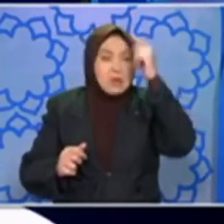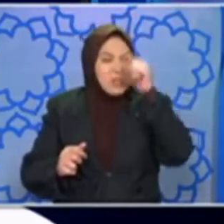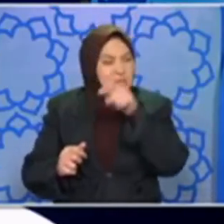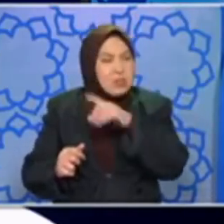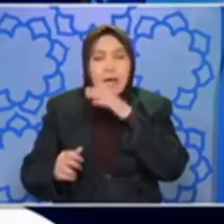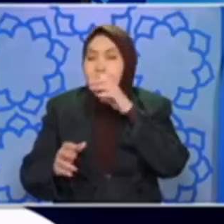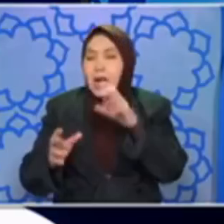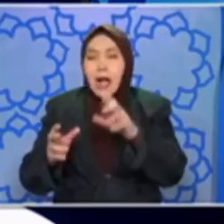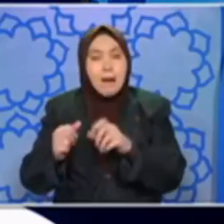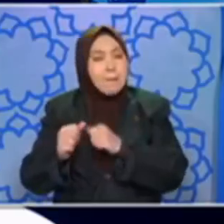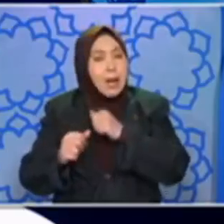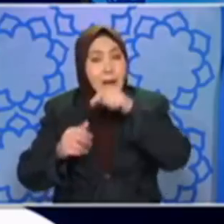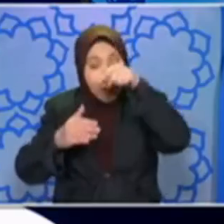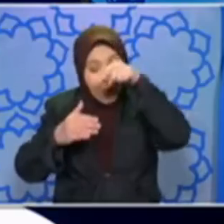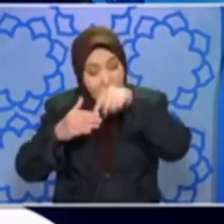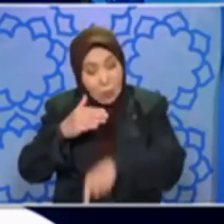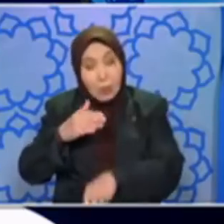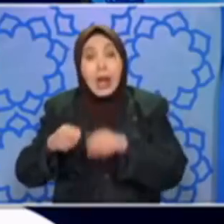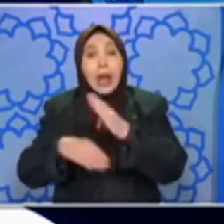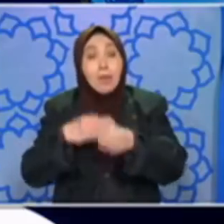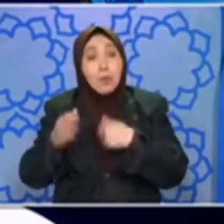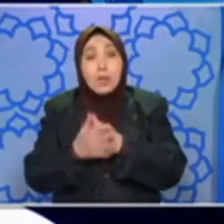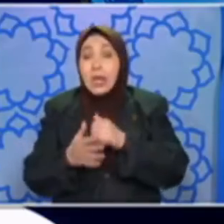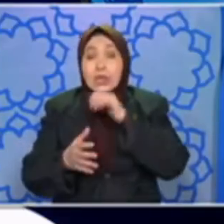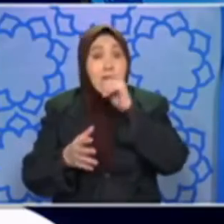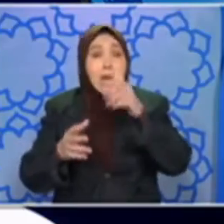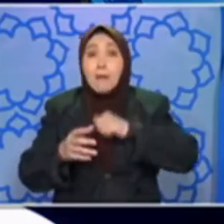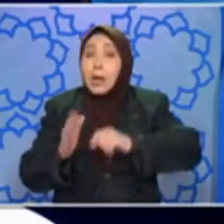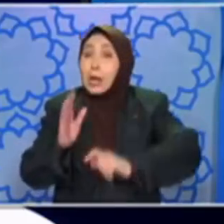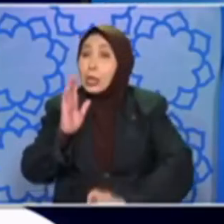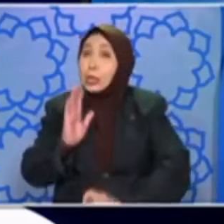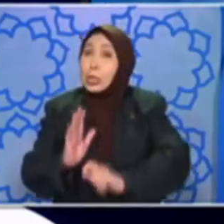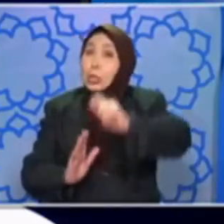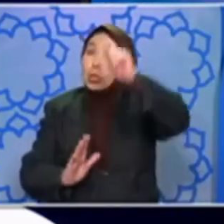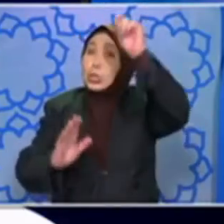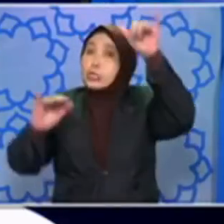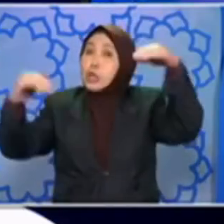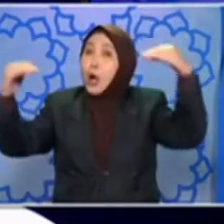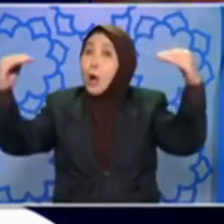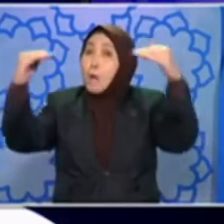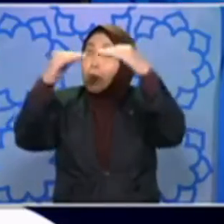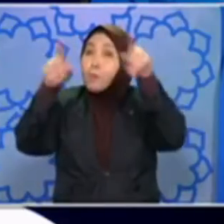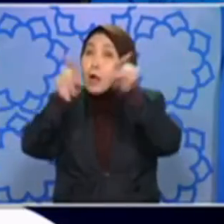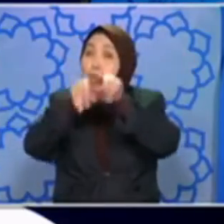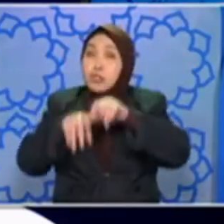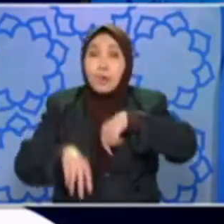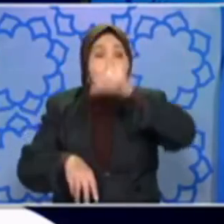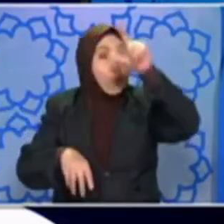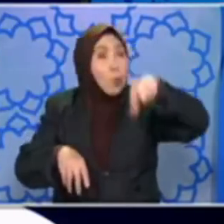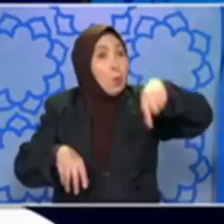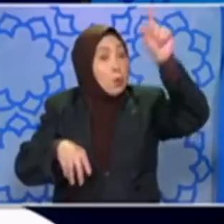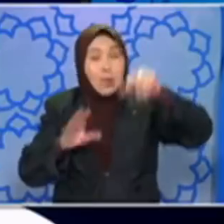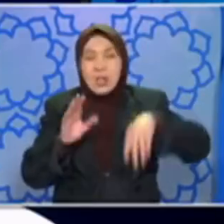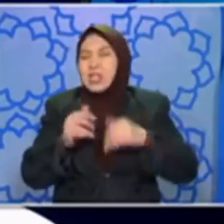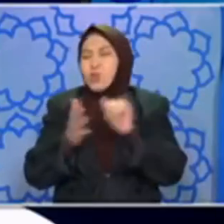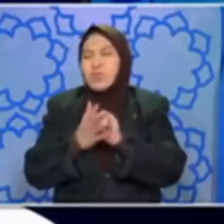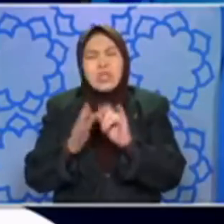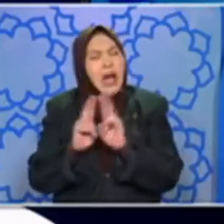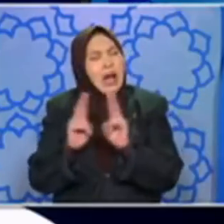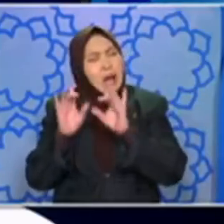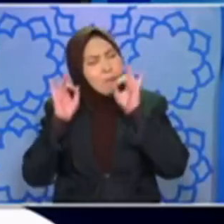dapat menembus bumi dan tidak akan mampu menjulang setinggi gunung. Semua itu adalah perbuatan jahat yang sangat dibenci di sisi